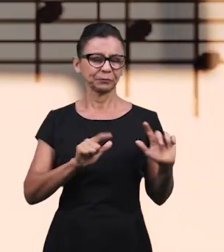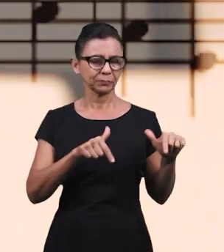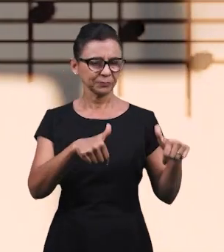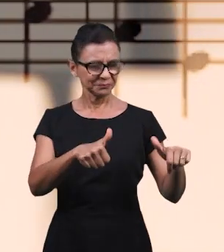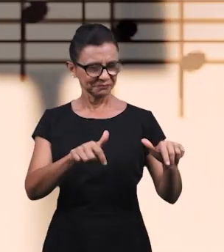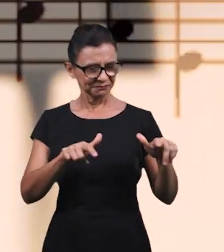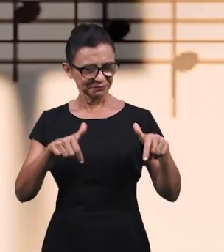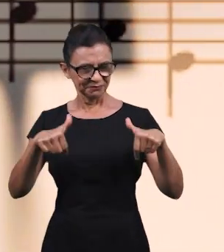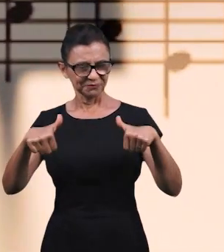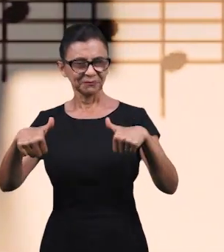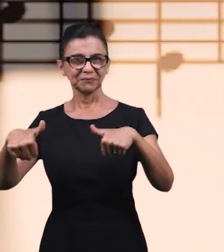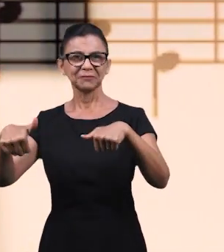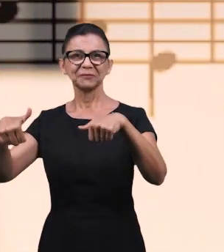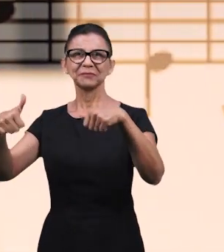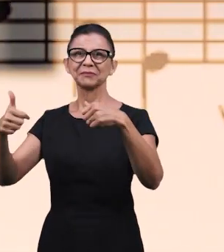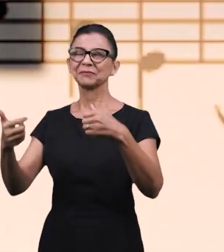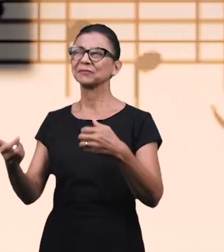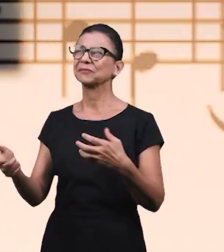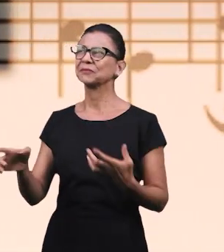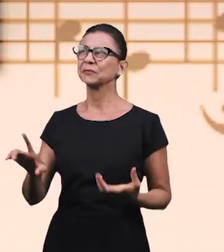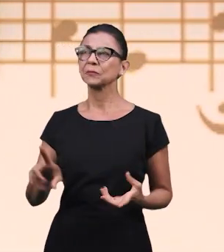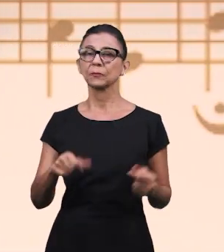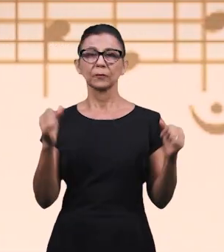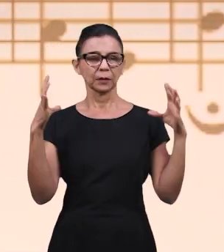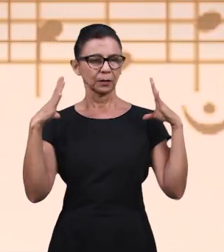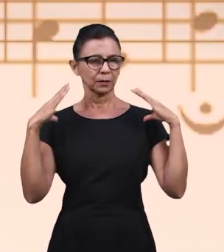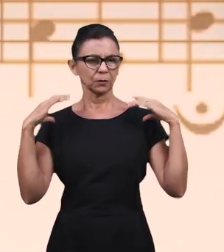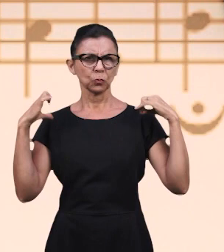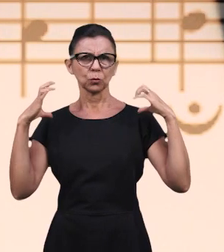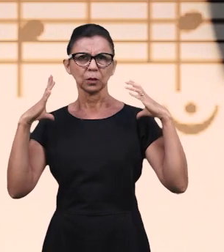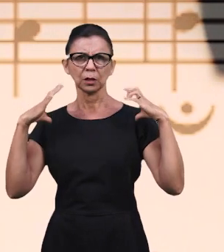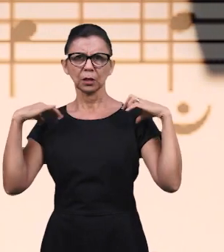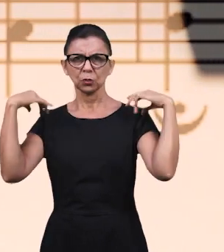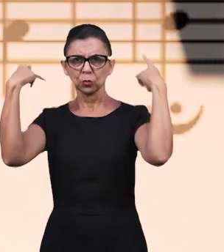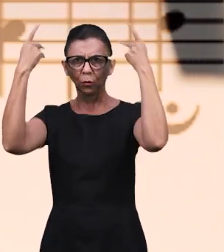вы, ангелы и человеки, воздайте хвалу.